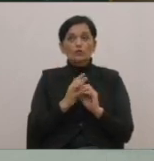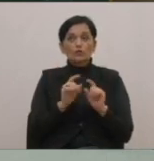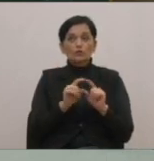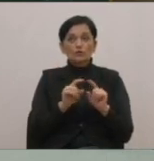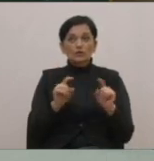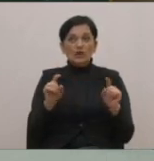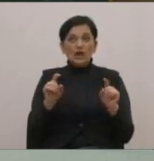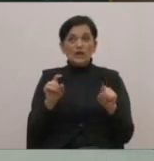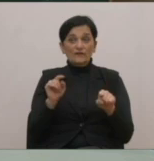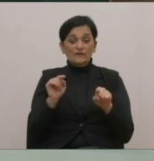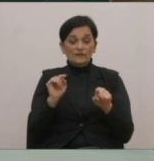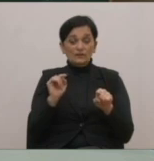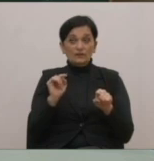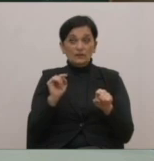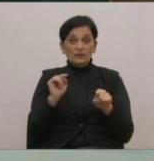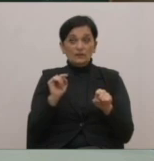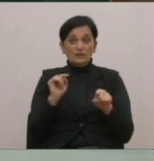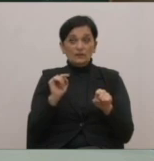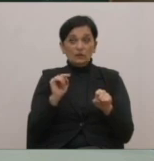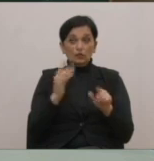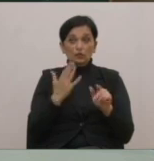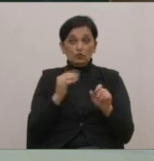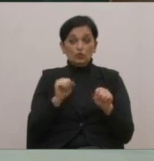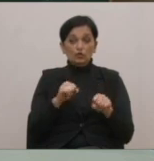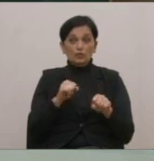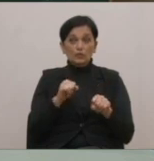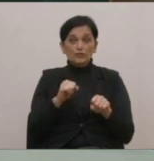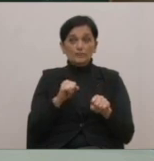Ai, arbi batonu.